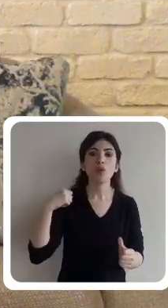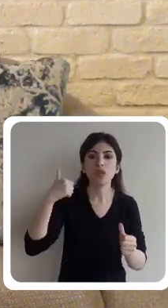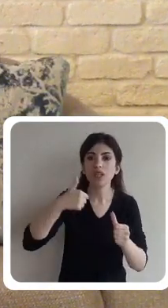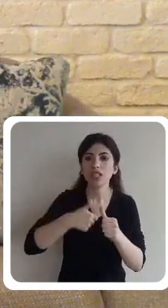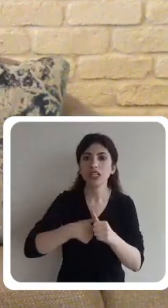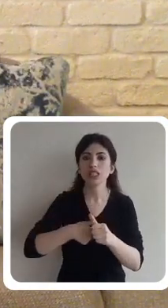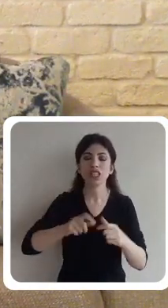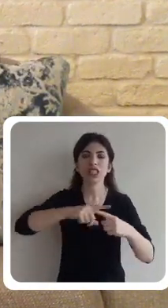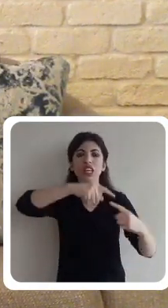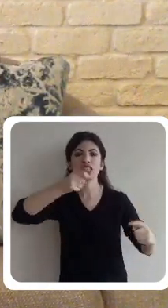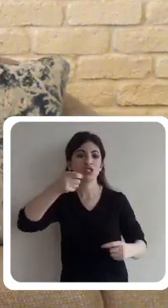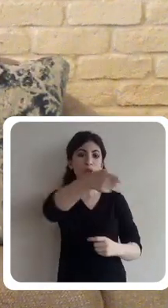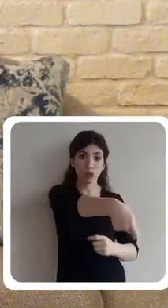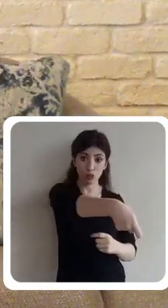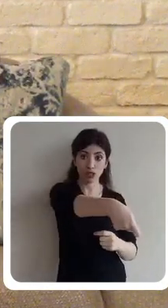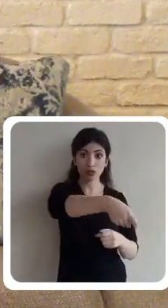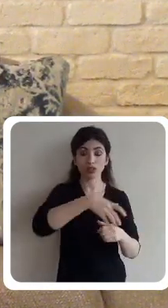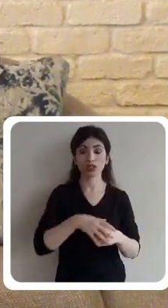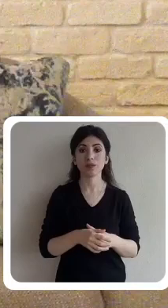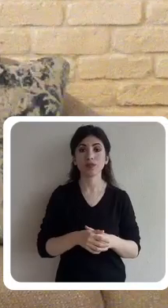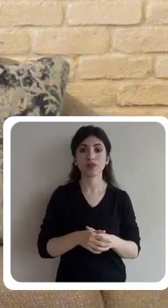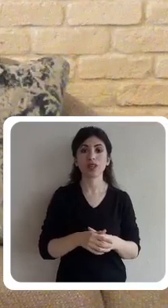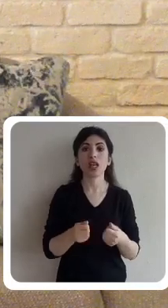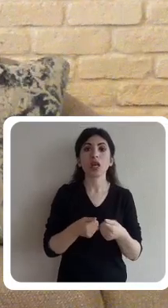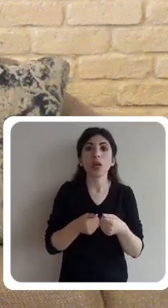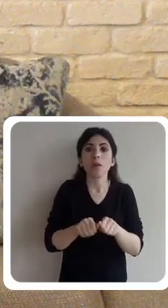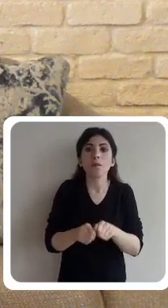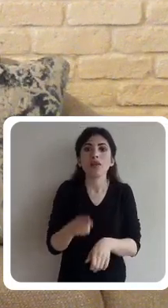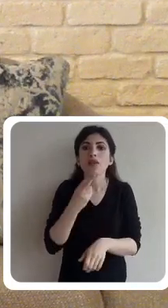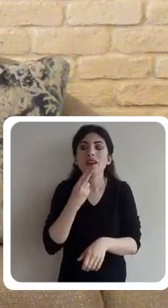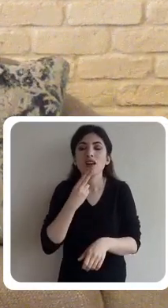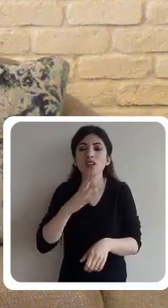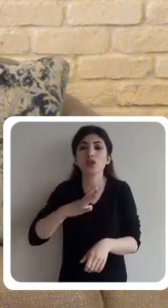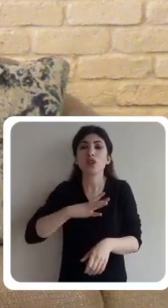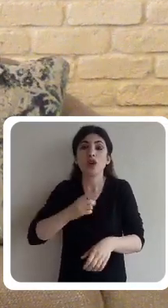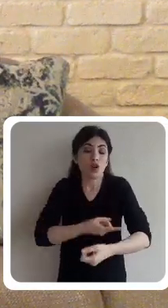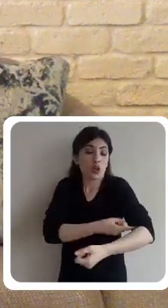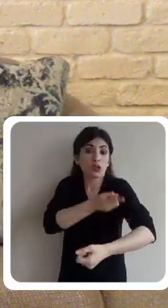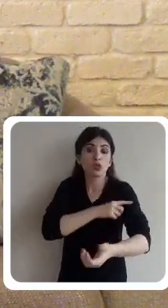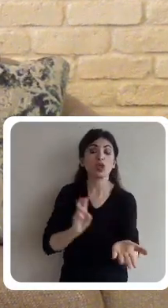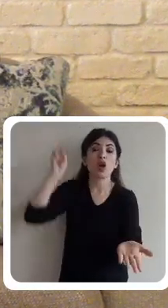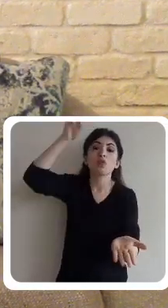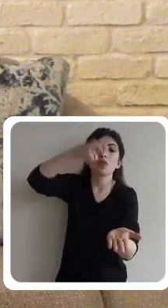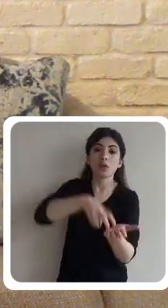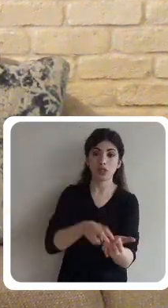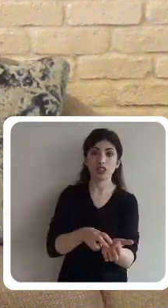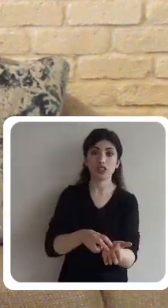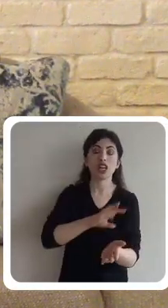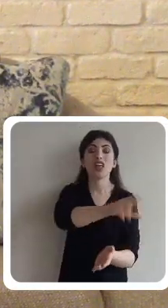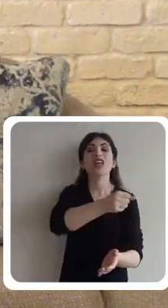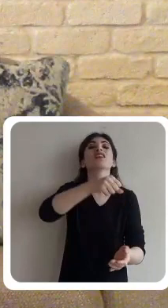Son bir kez var gücüyle uzatmış çırpıyı. Bit hatun da var gücüyle hoplamaya